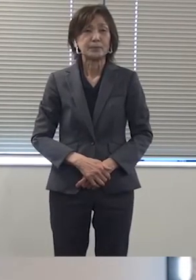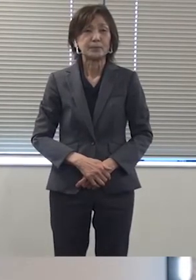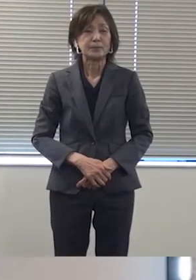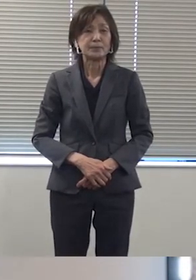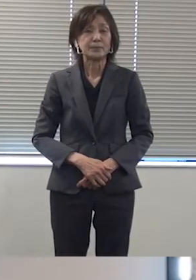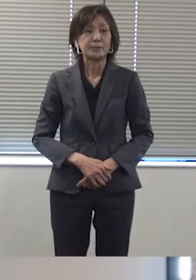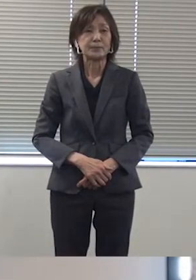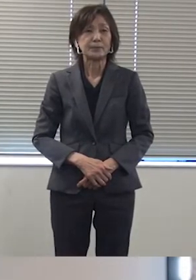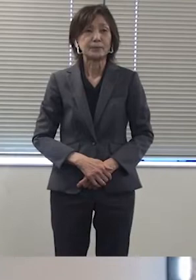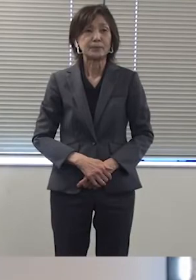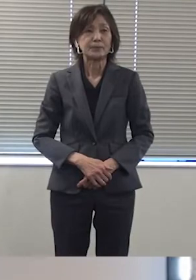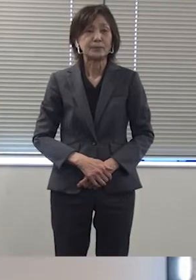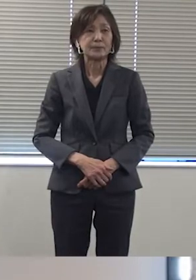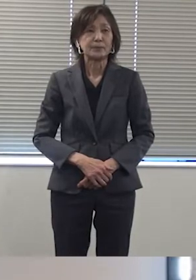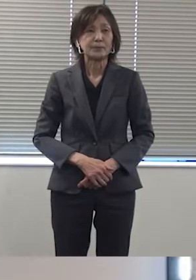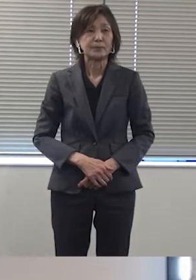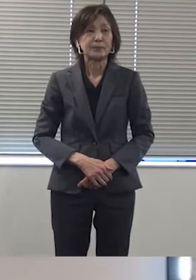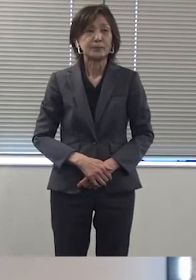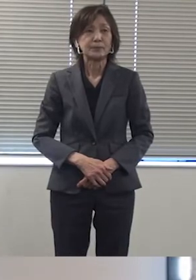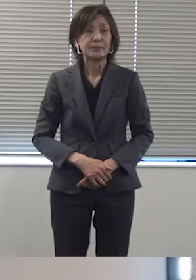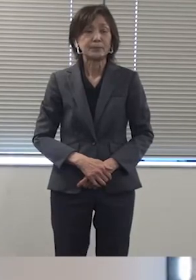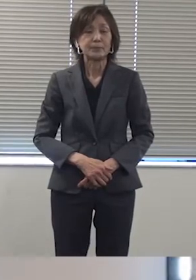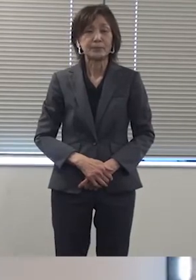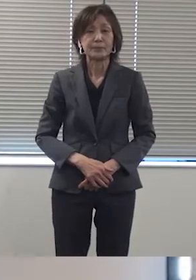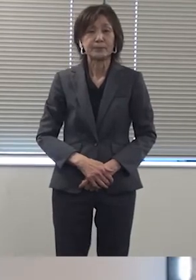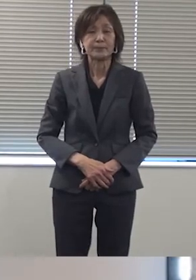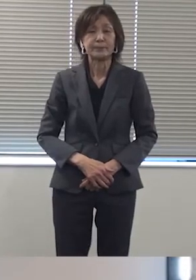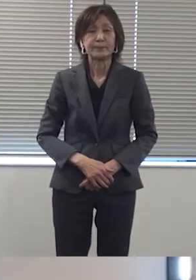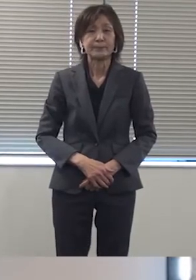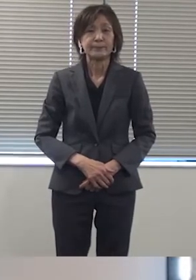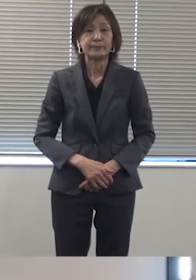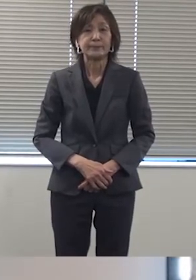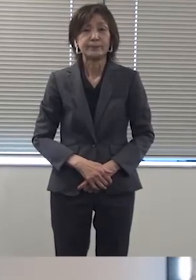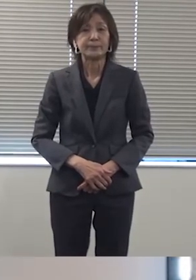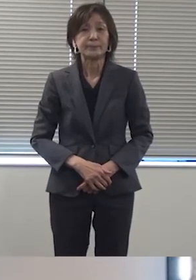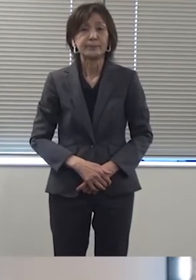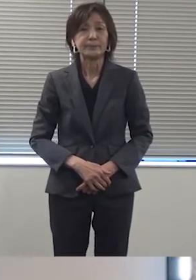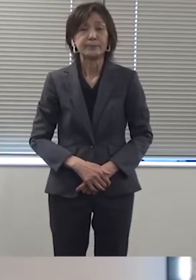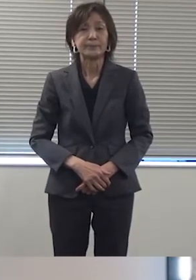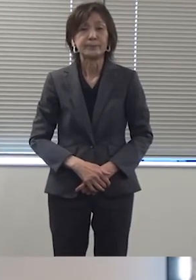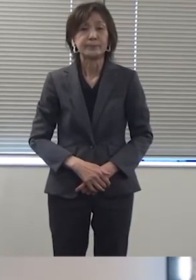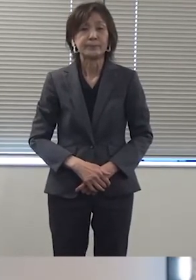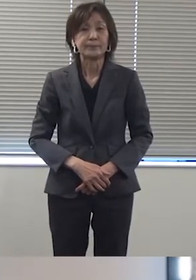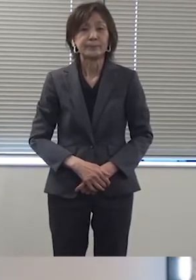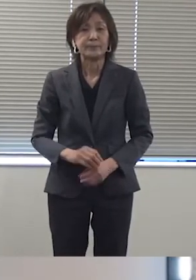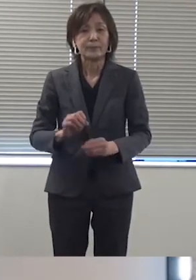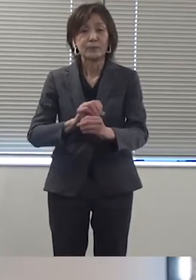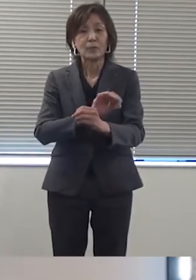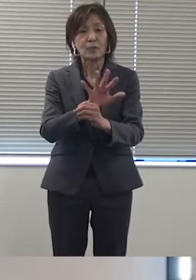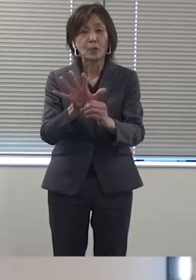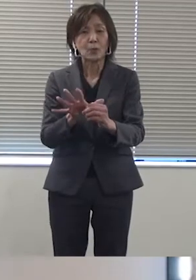コロナの影響が受けたんですね、投資予算というのは今回が2回目ですかね。コロナの影響が受けたん